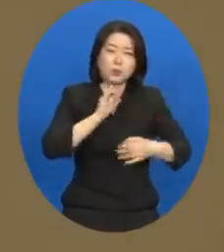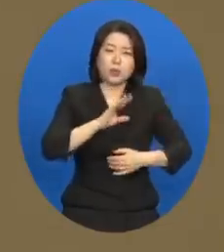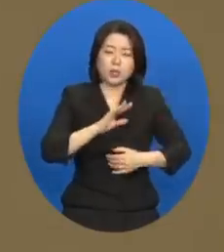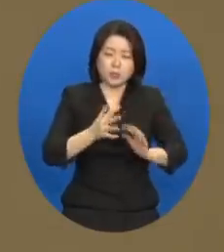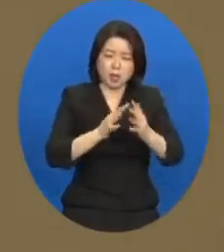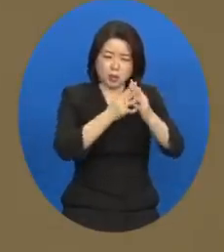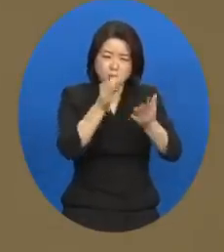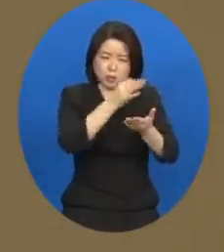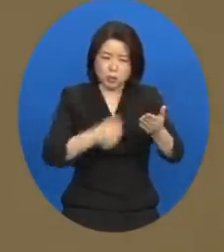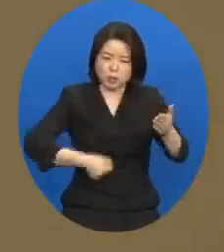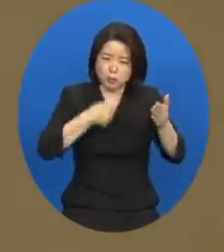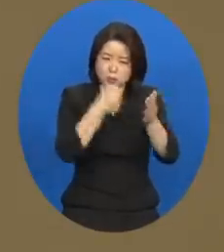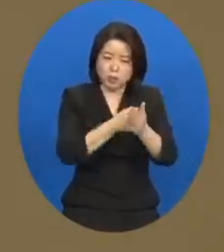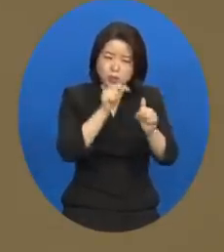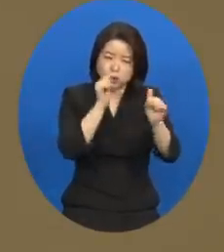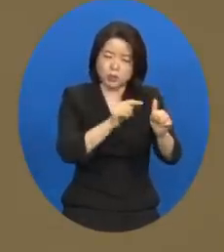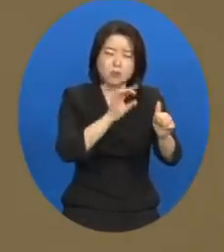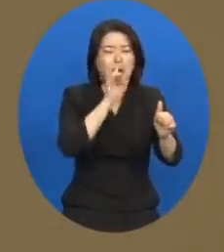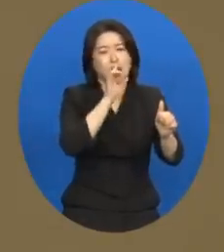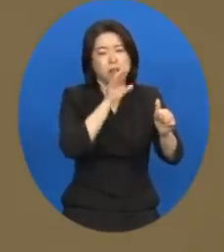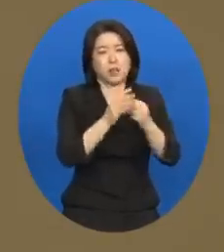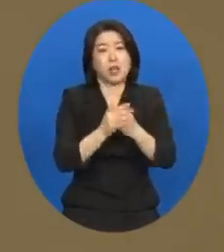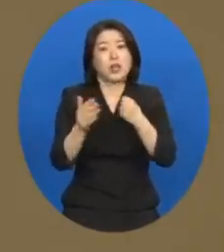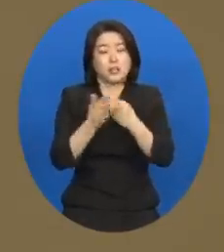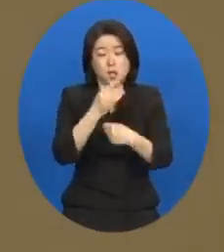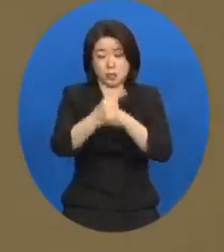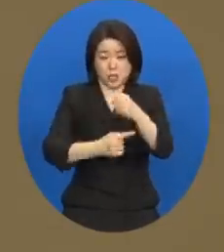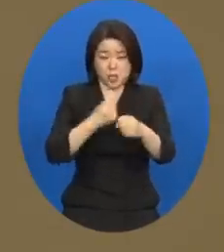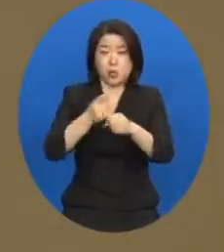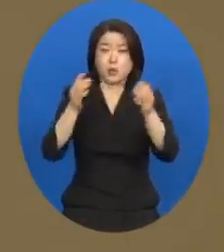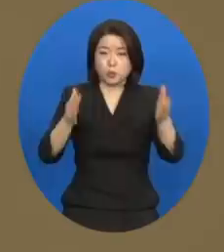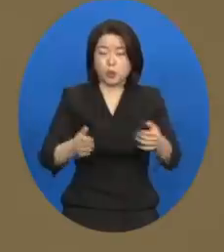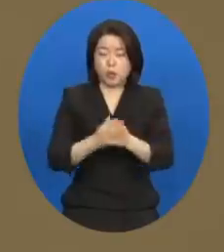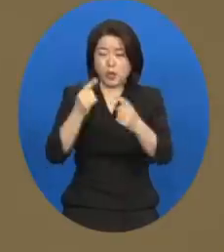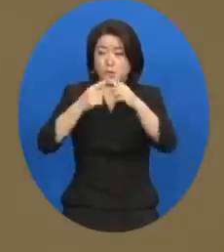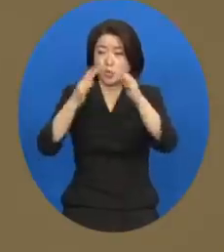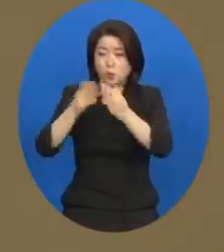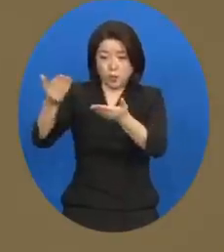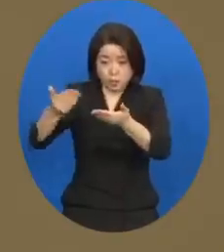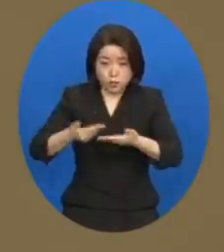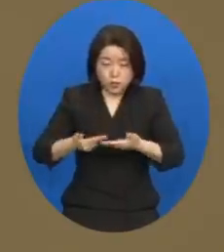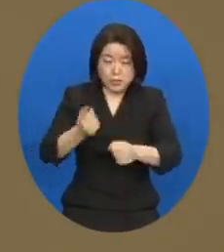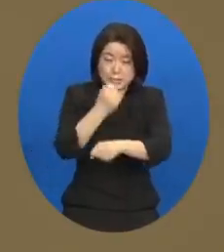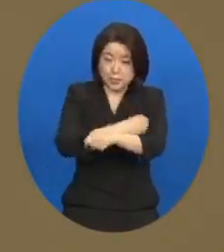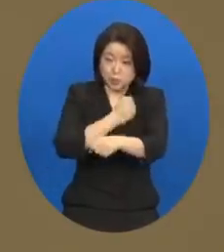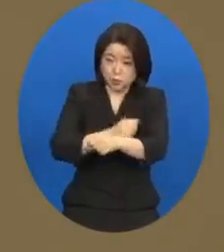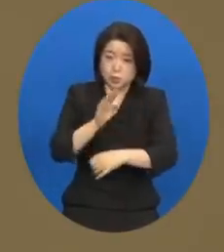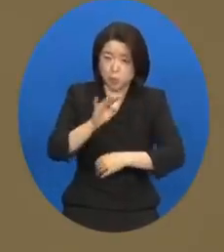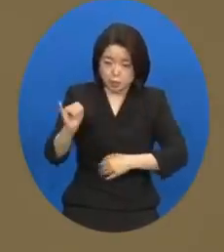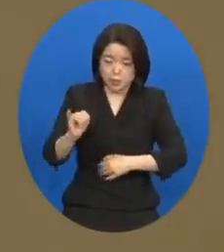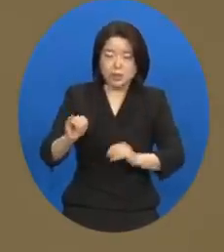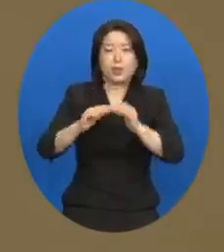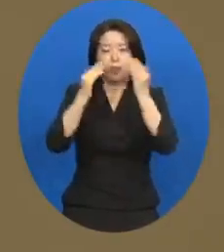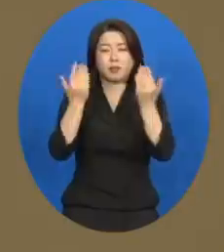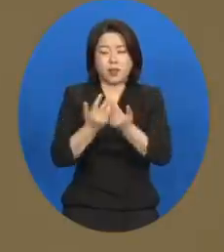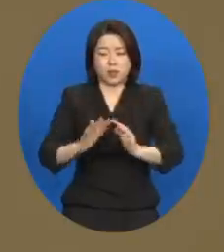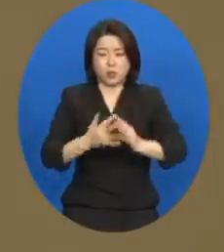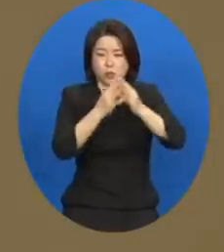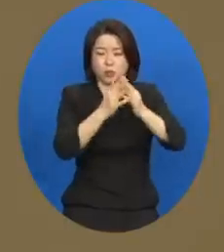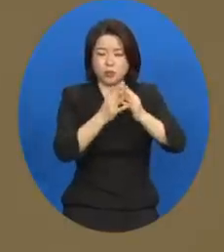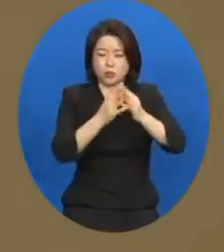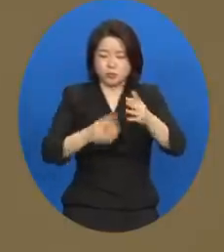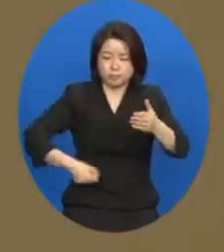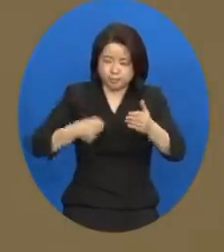수는 없지 않은가. 그래서 1년 동안 교회에서 주시는 사례비를 다 건축 헌금으로 작정하고 살았던